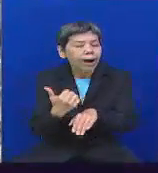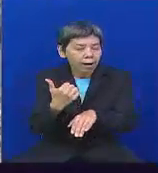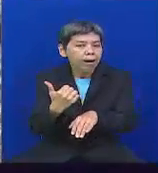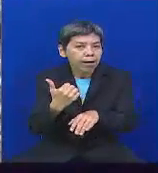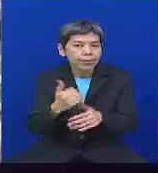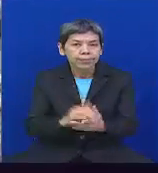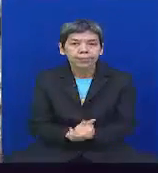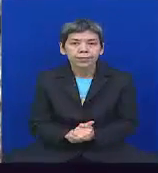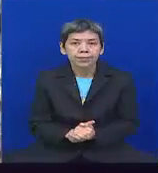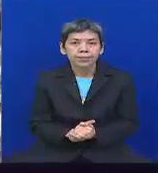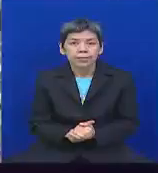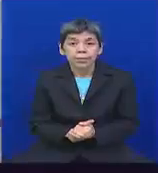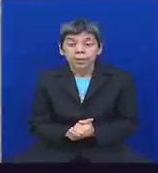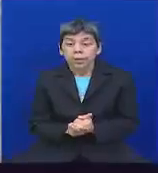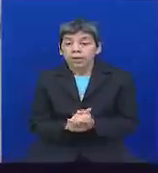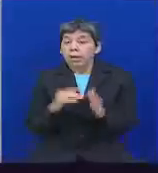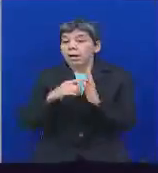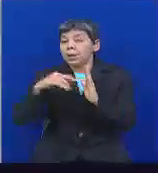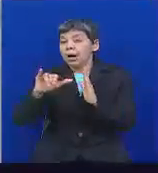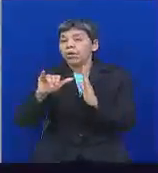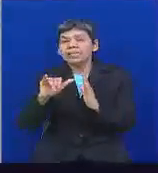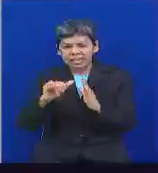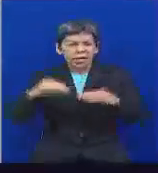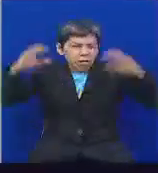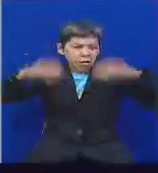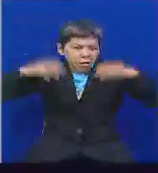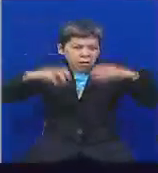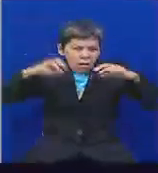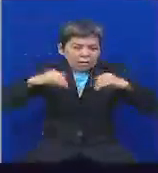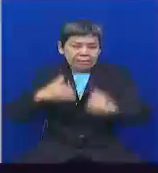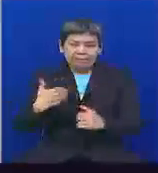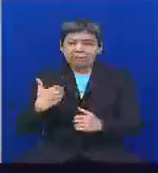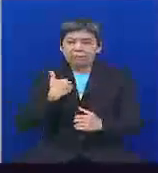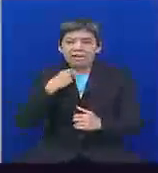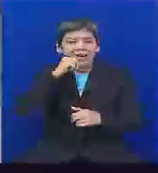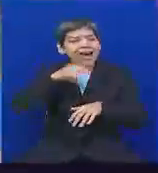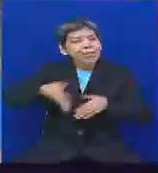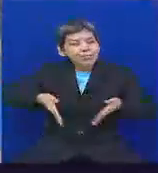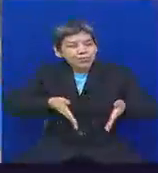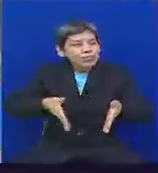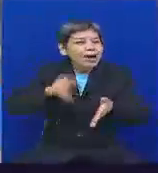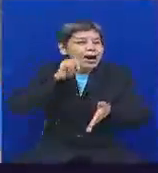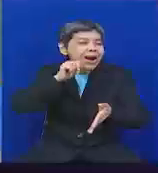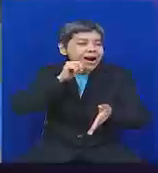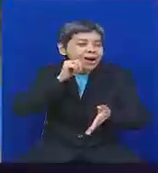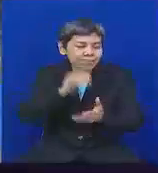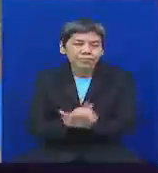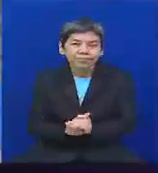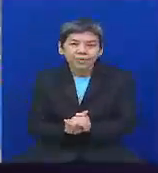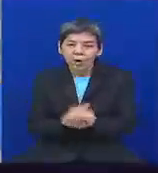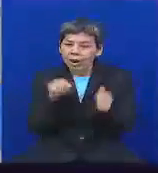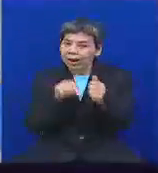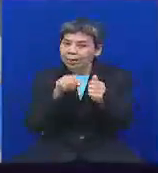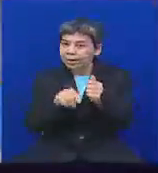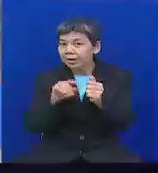ค่ะส่วนที่จังหวัดพะเยานะคะหลังจากที่มีฝนตกหนักส่งผลให้ลำน้ำจากลำน้ำร่องช้างในอำเ